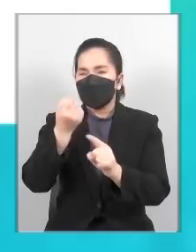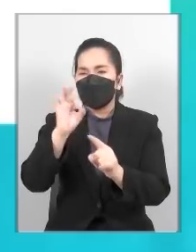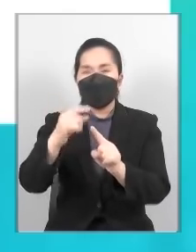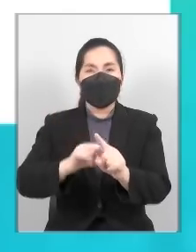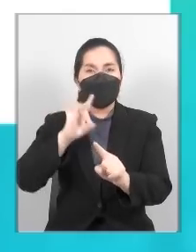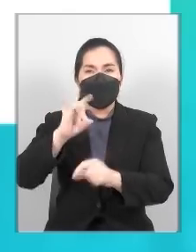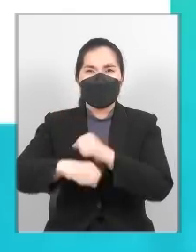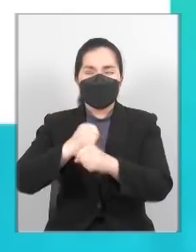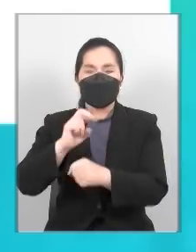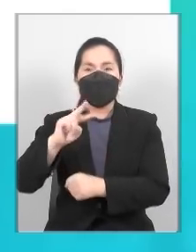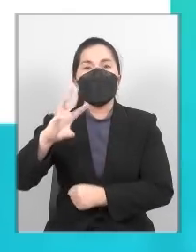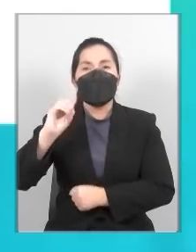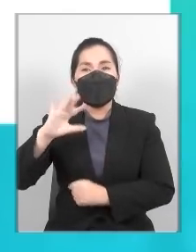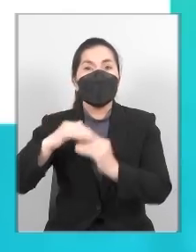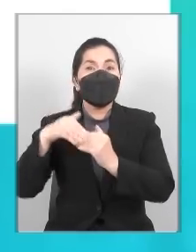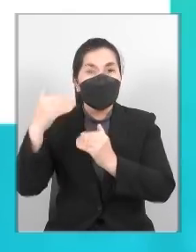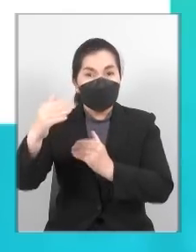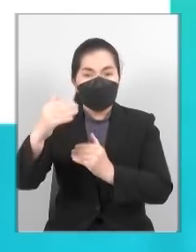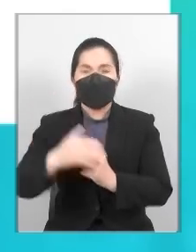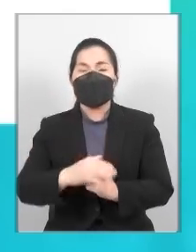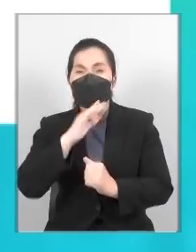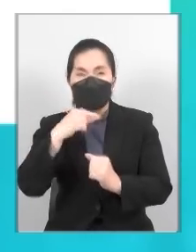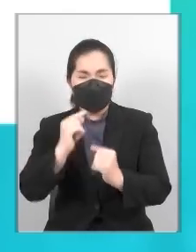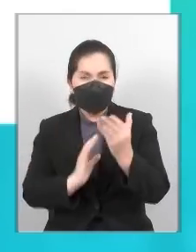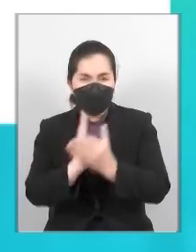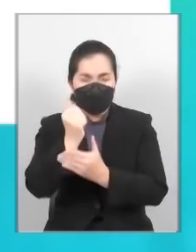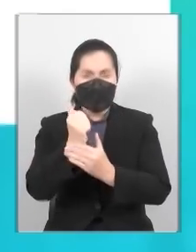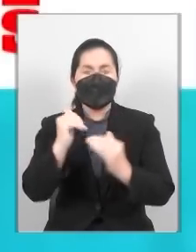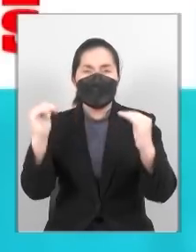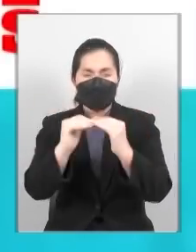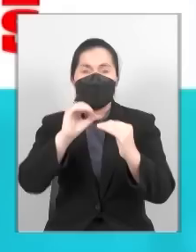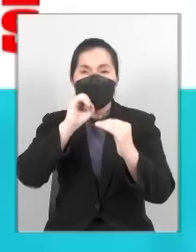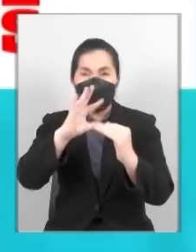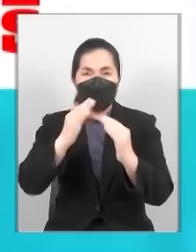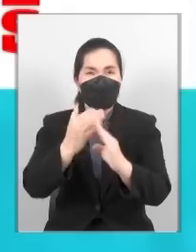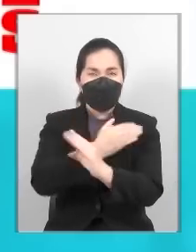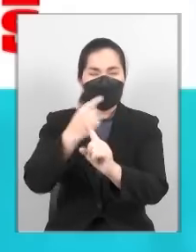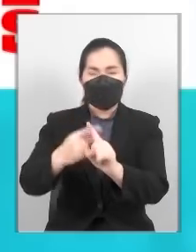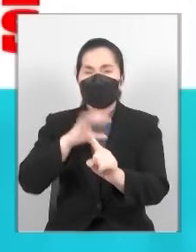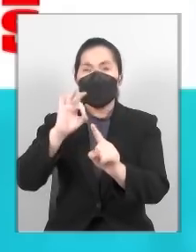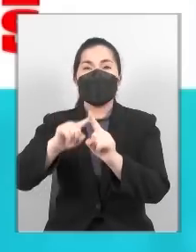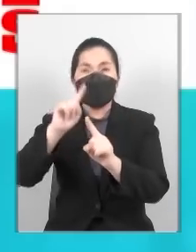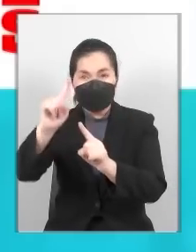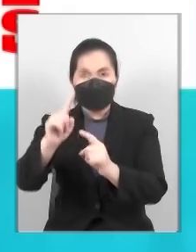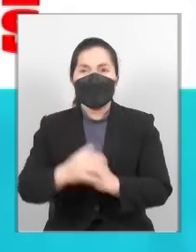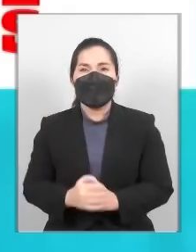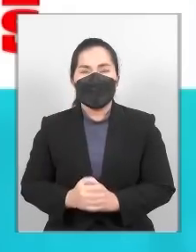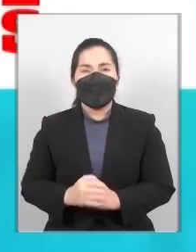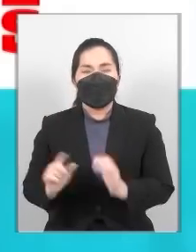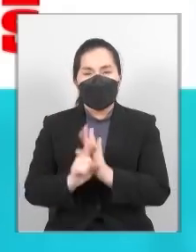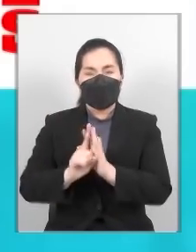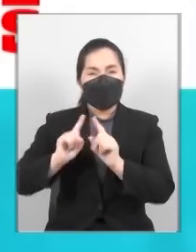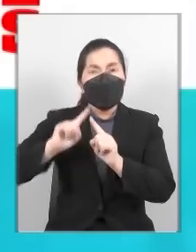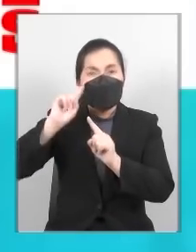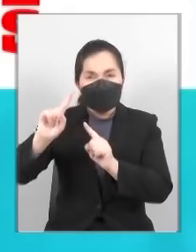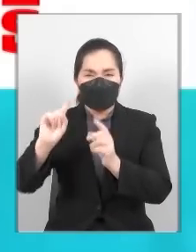ถ้าได้รับการยืนยันสิทธิ์ก่อนวันที่1กันยายนต้องใช้สิทธิ์ครั้งแรกภายในวันที่14กันยายนเวล